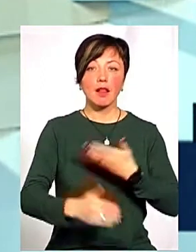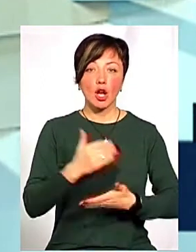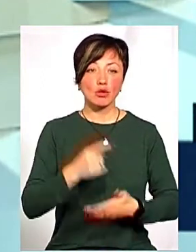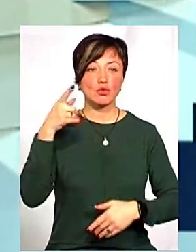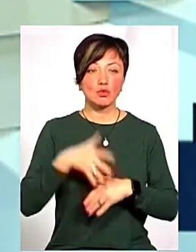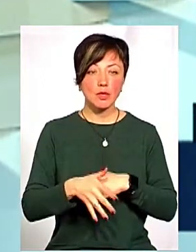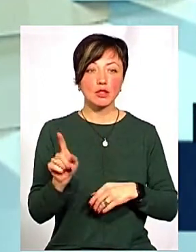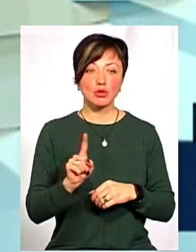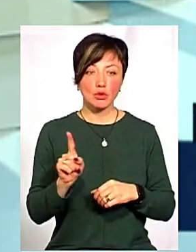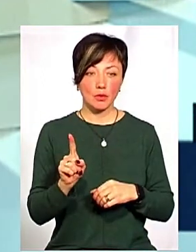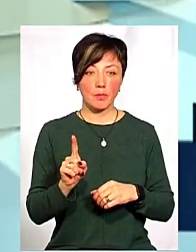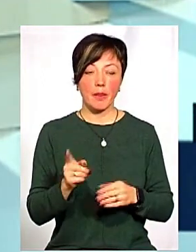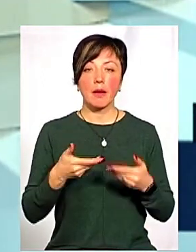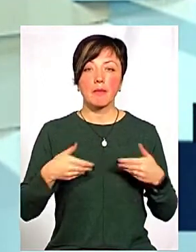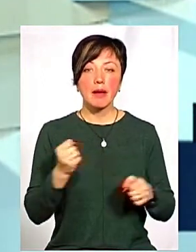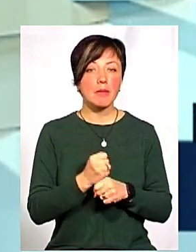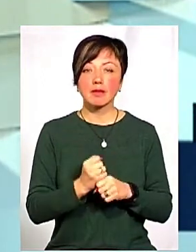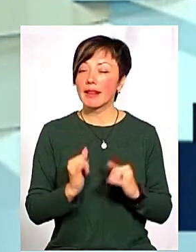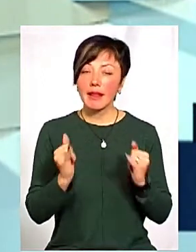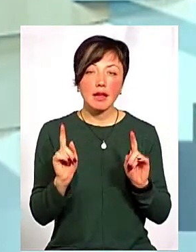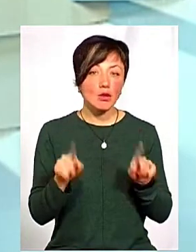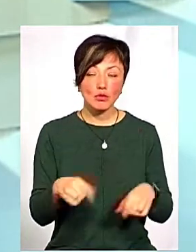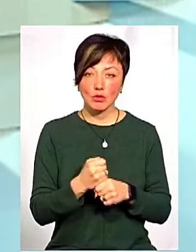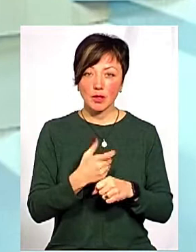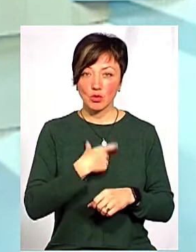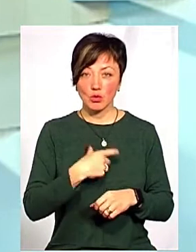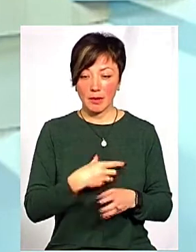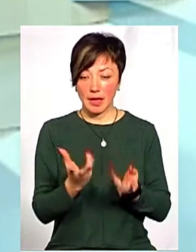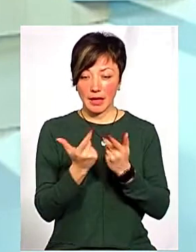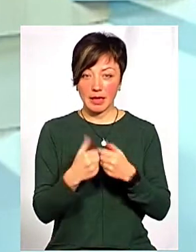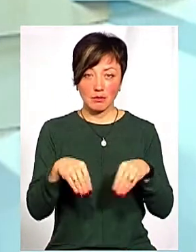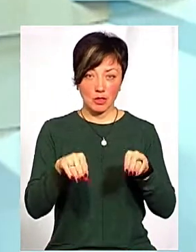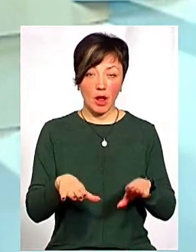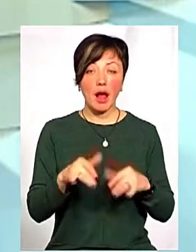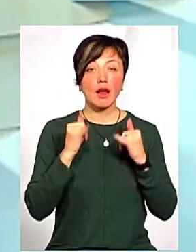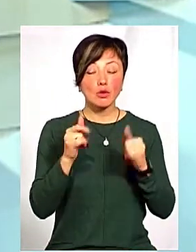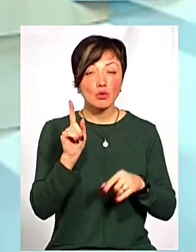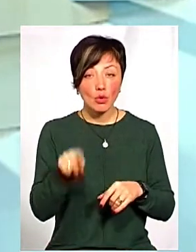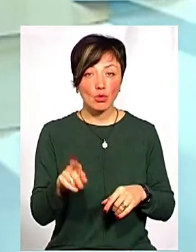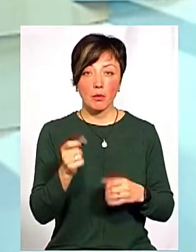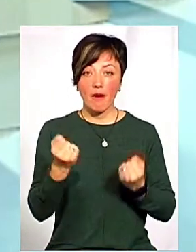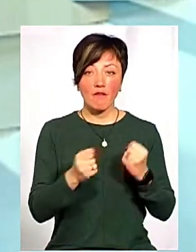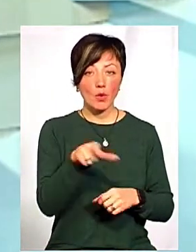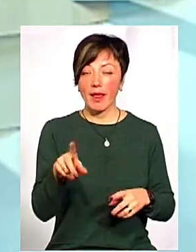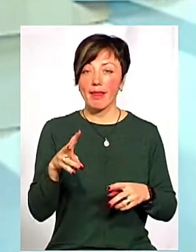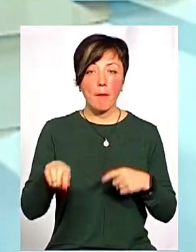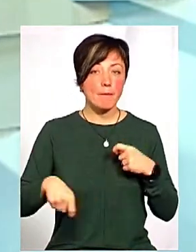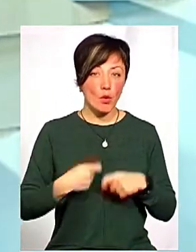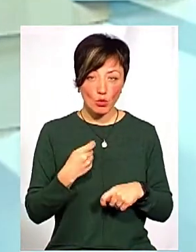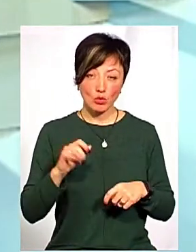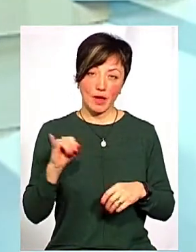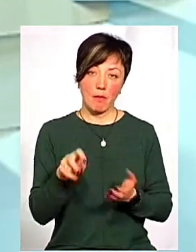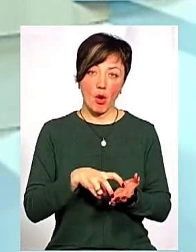щоб вони зрозуміли те, що ми працюємо не для того, щоб зробити собі певну кількість постанов, а для того, в першу чергу, щоб водії не порушували